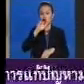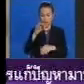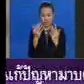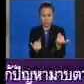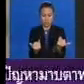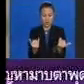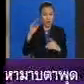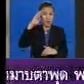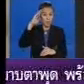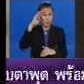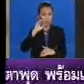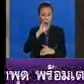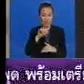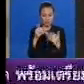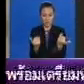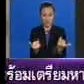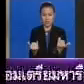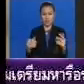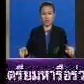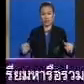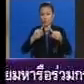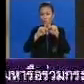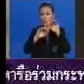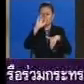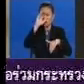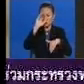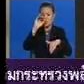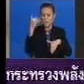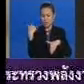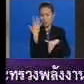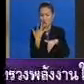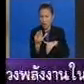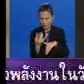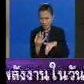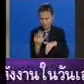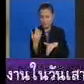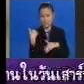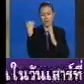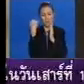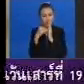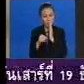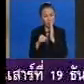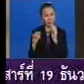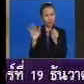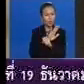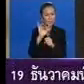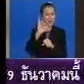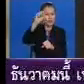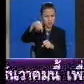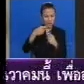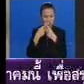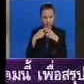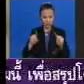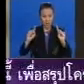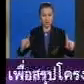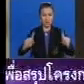หยิบยกเรื่องความมั่นคงที่เกี่ยวกับกระทรวงมหาดไทยขึ้นมาอภิปรายนั้นยอมรับว่าอาจจะมีข้อบกพร่องเกิดขึ้นบ้างแต่ยังให้คะแนนของ